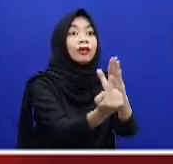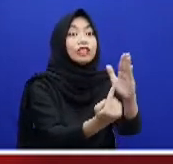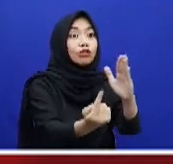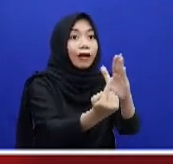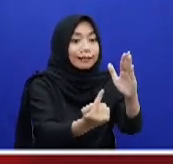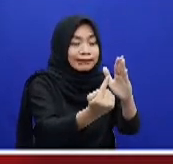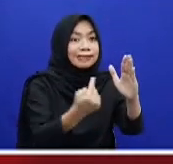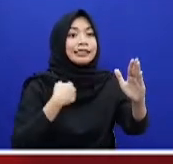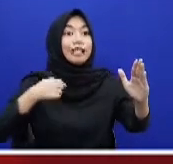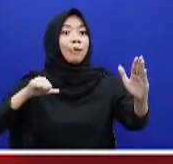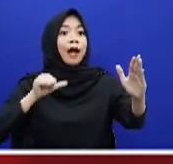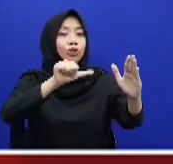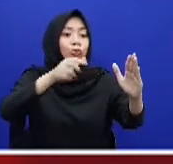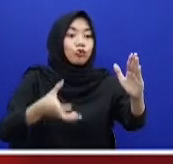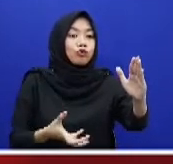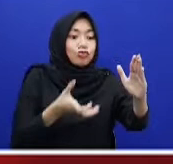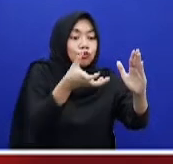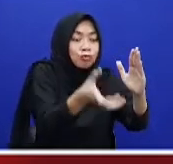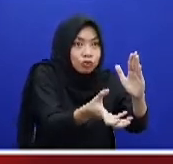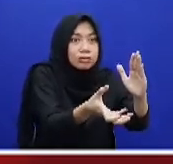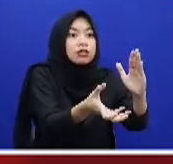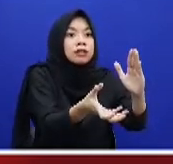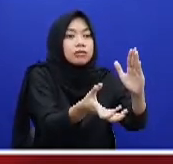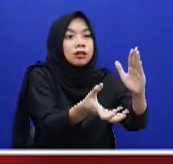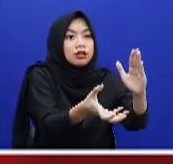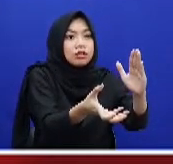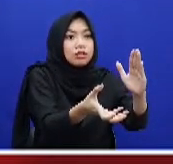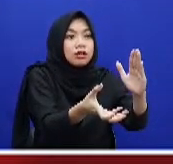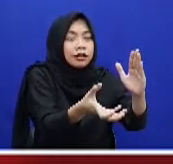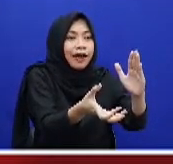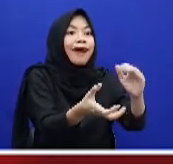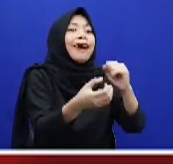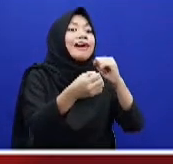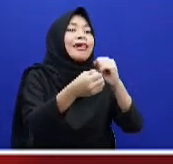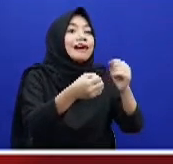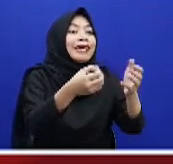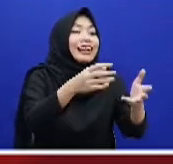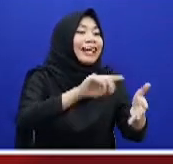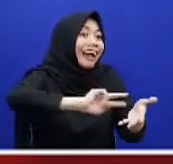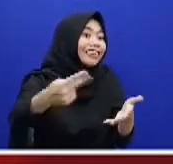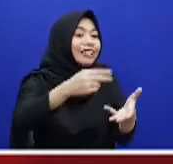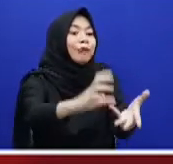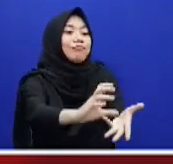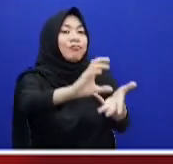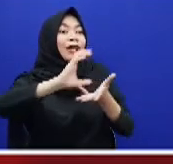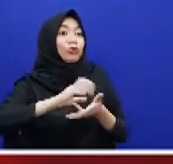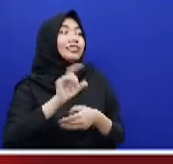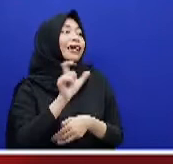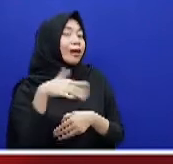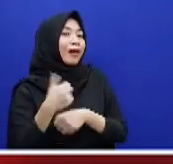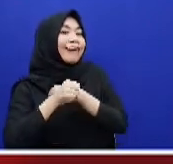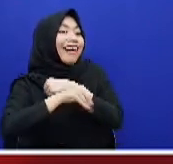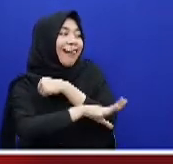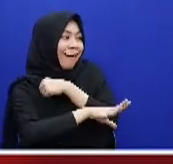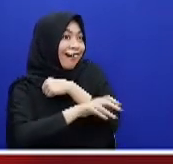lihat ini berguna darahnya plasma darahnya untuk membantu pasien yang lain Jadi saya berani salah